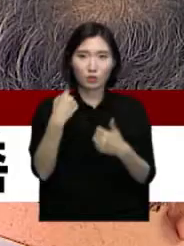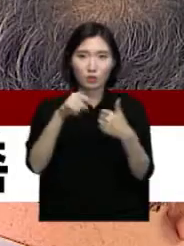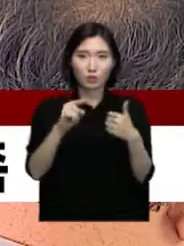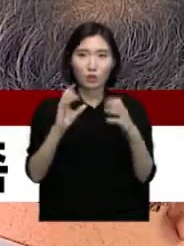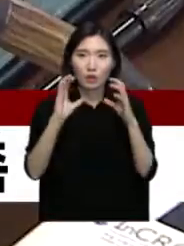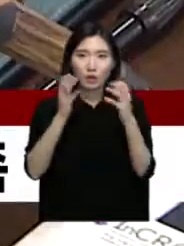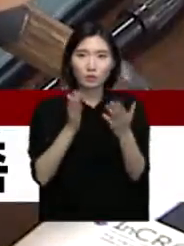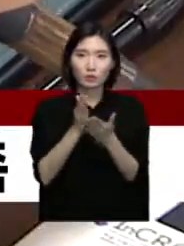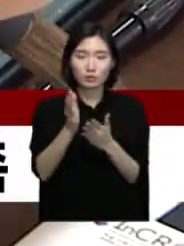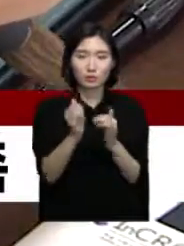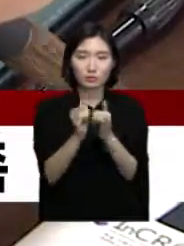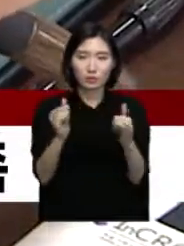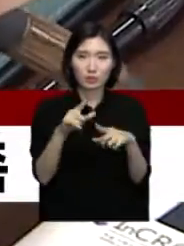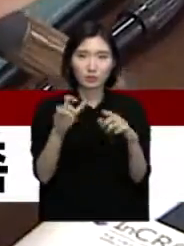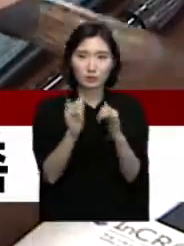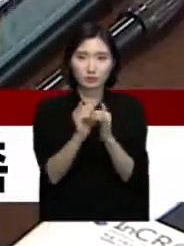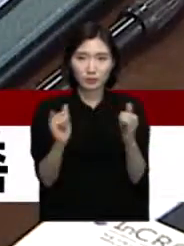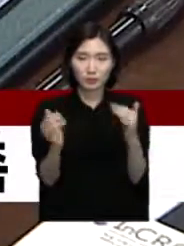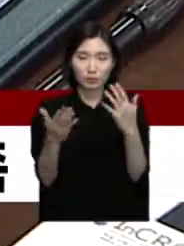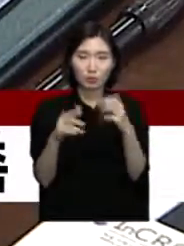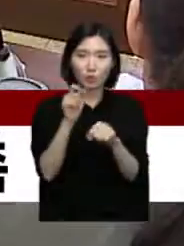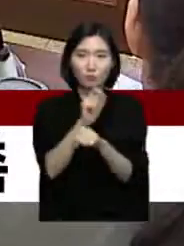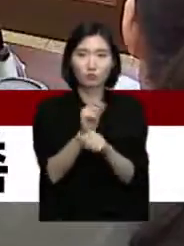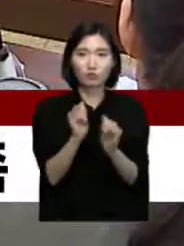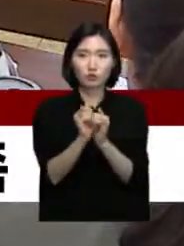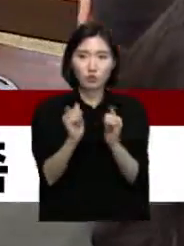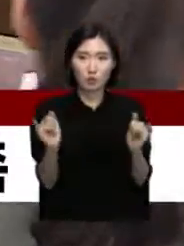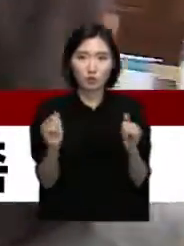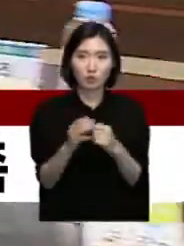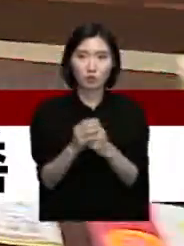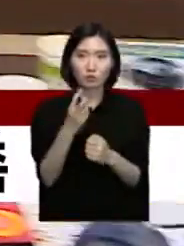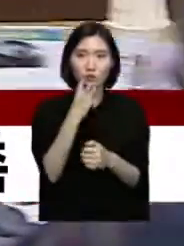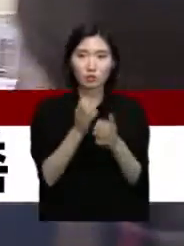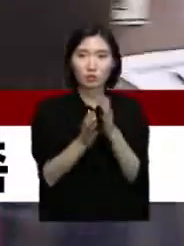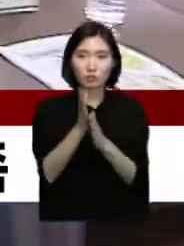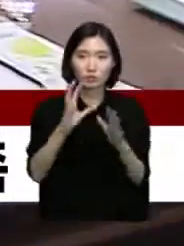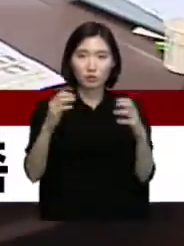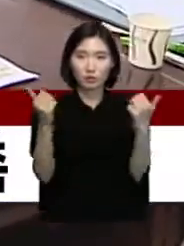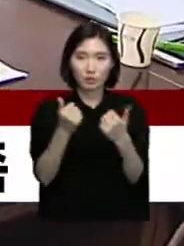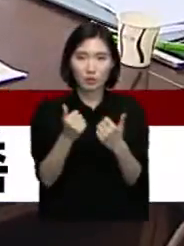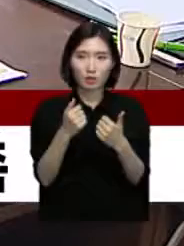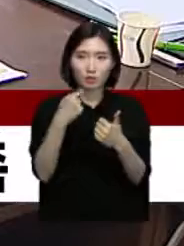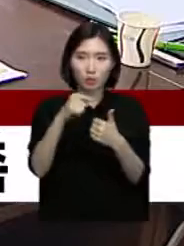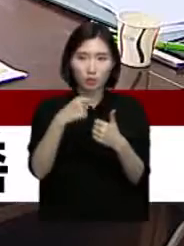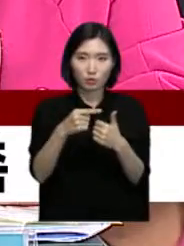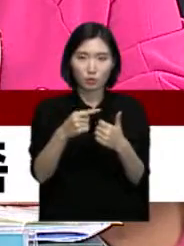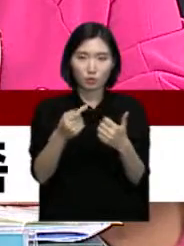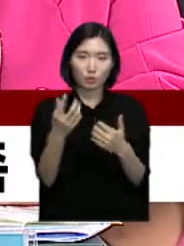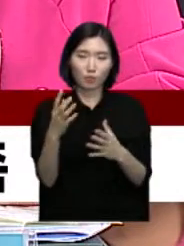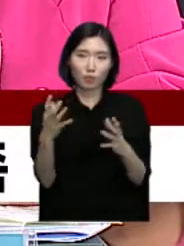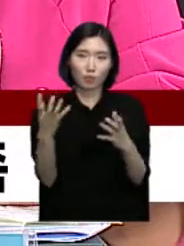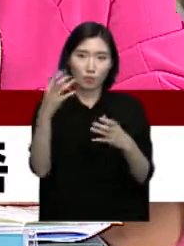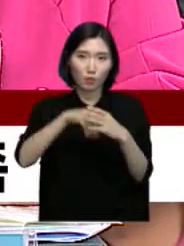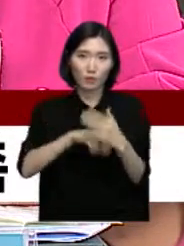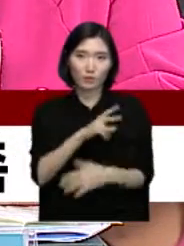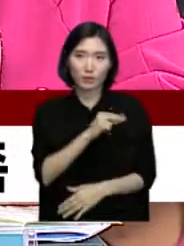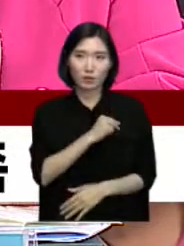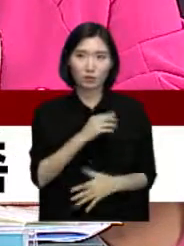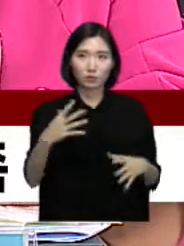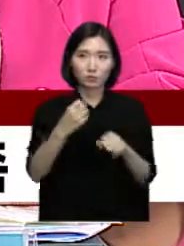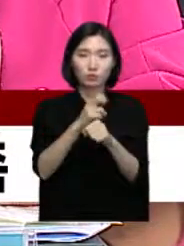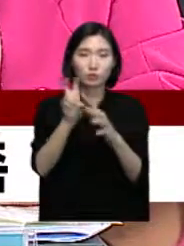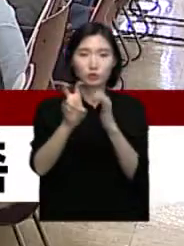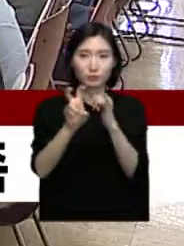아동 전문가와 시민, 교육청 공무원과 서울시의회 교육위원회 의원을 포함해 모두